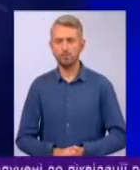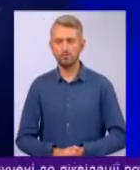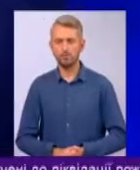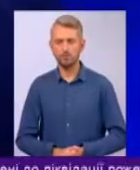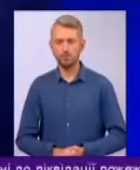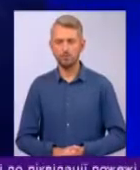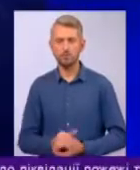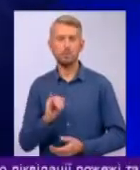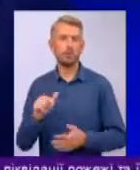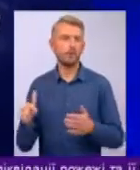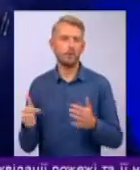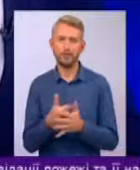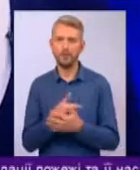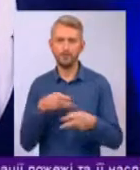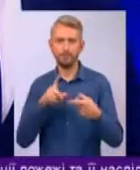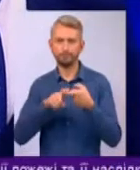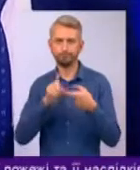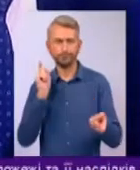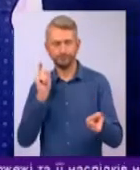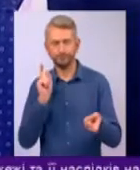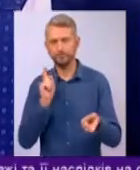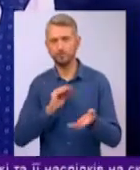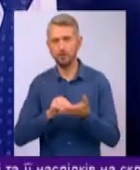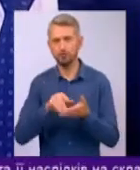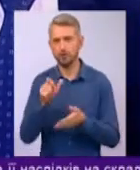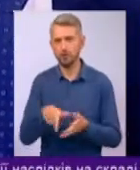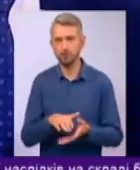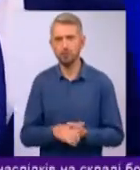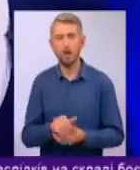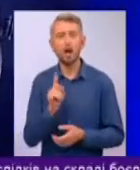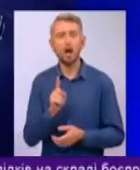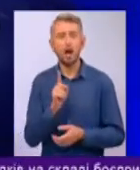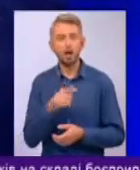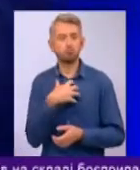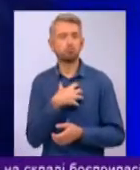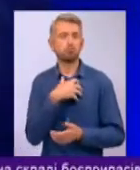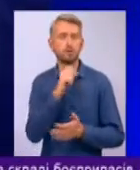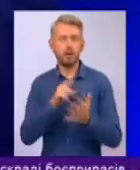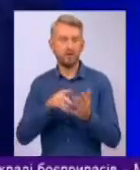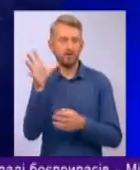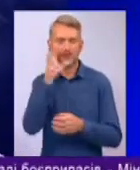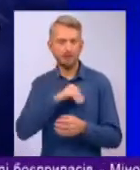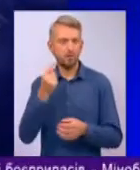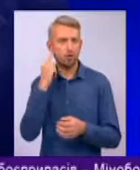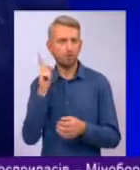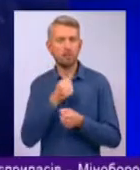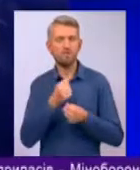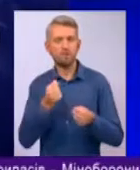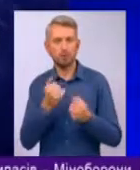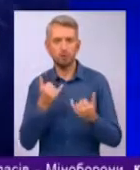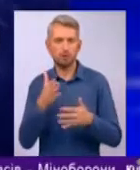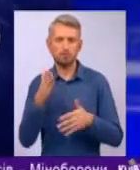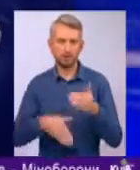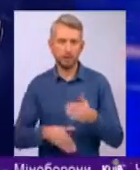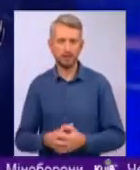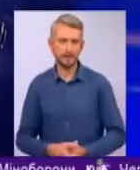І знову ми втратили зв'язок з нашим журналістом Вадимом Ярошенко, але принципове питання встигли почути, що вибухи зараз